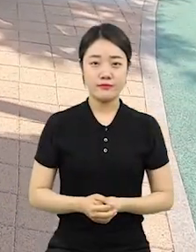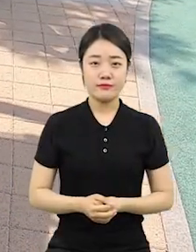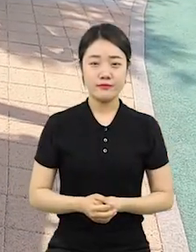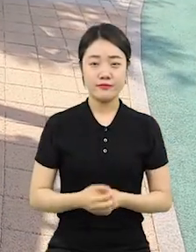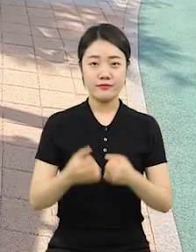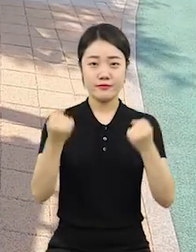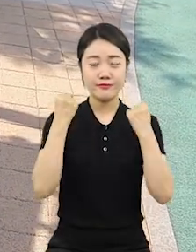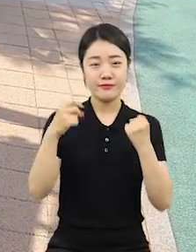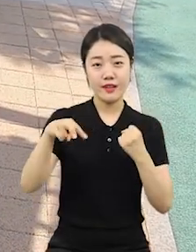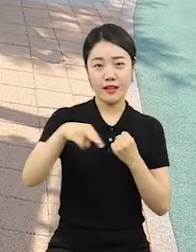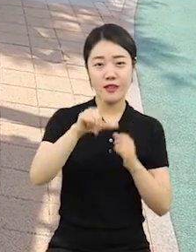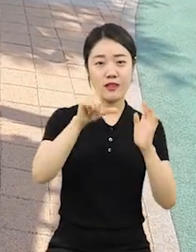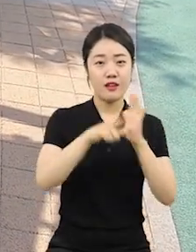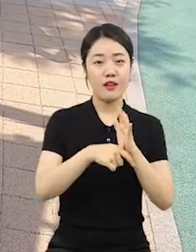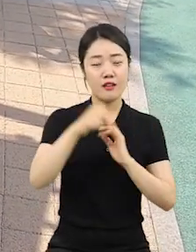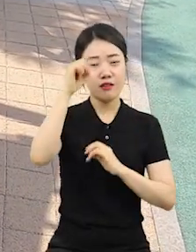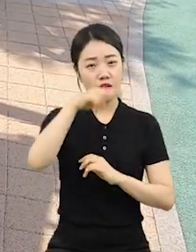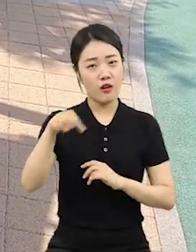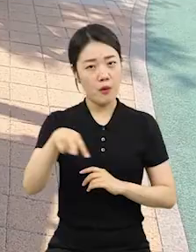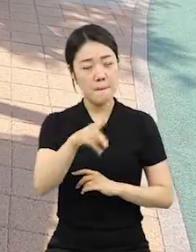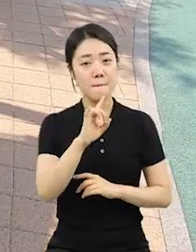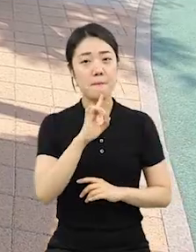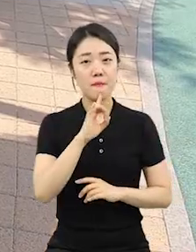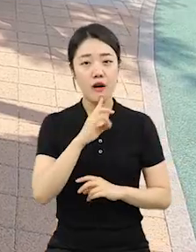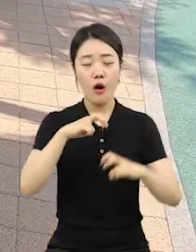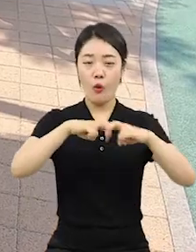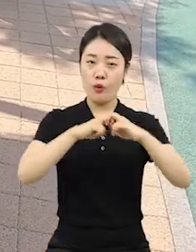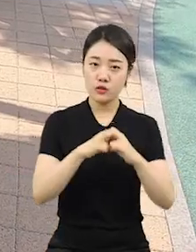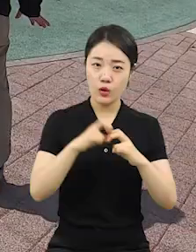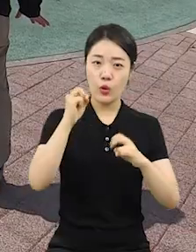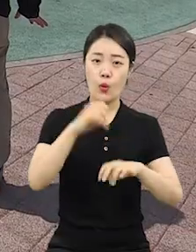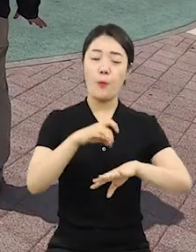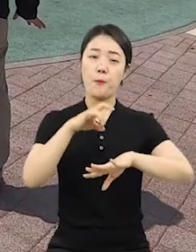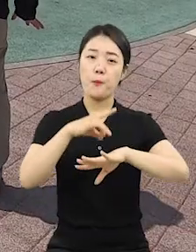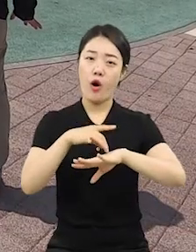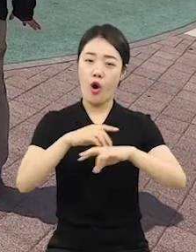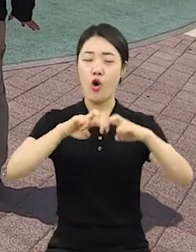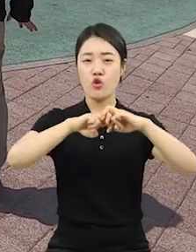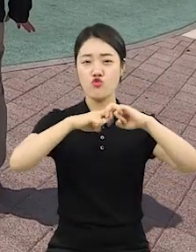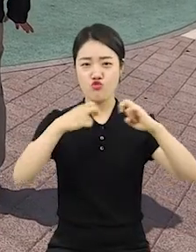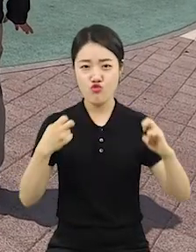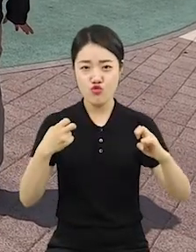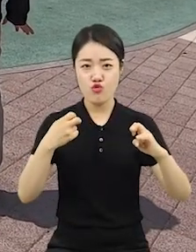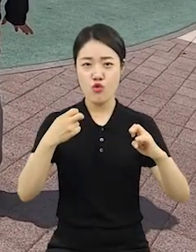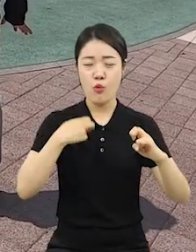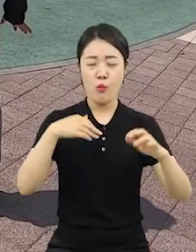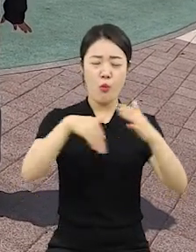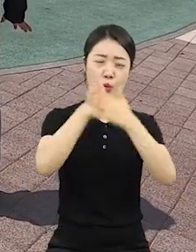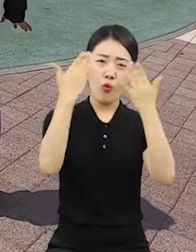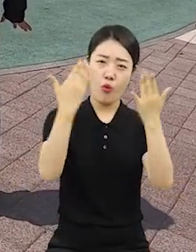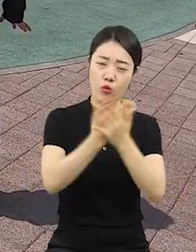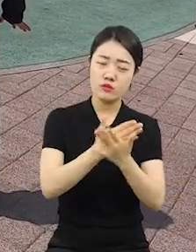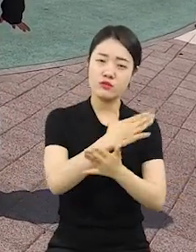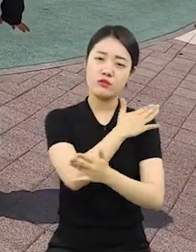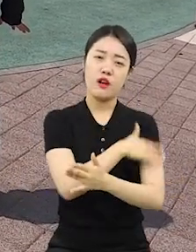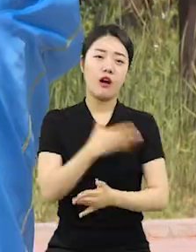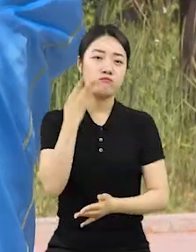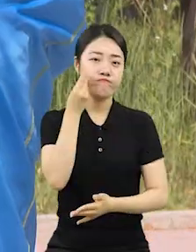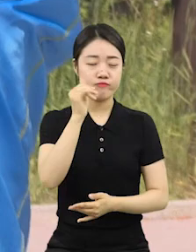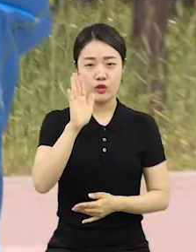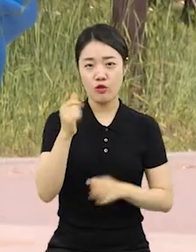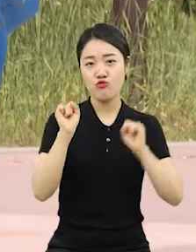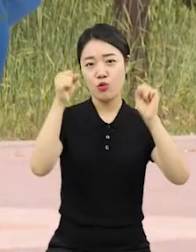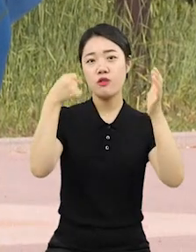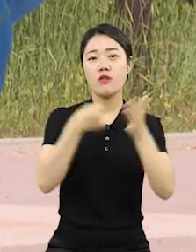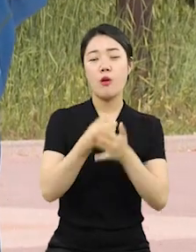이 건강 걷기는 단지 걷는 것만으로도 관절, 뼈, 근육, 신경이 모두 조화롭게 움직여야 하는 활동인